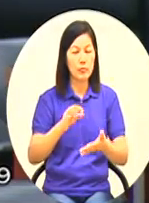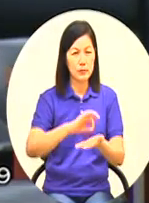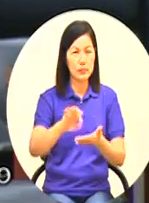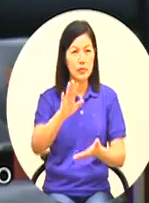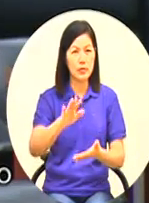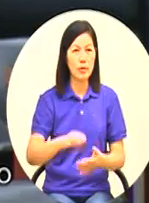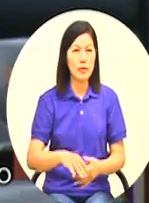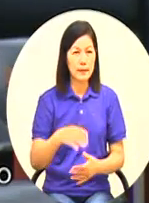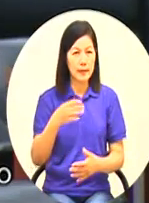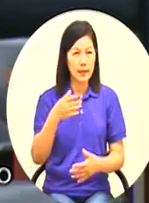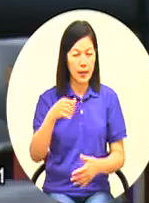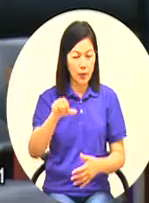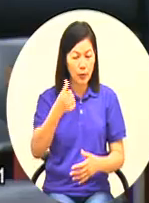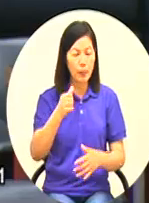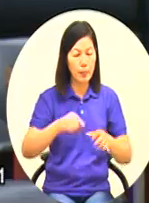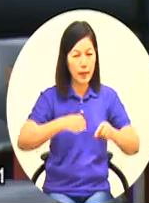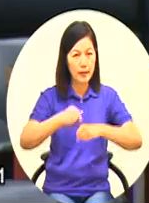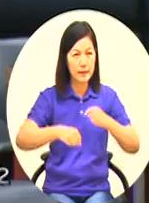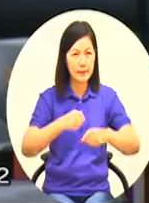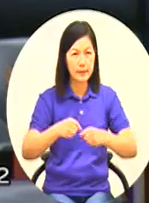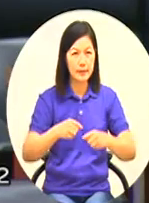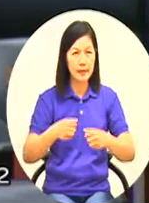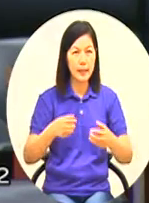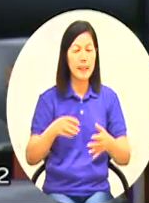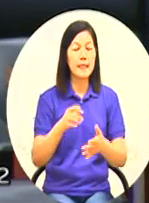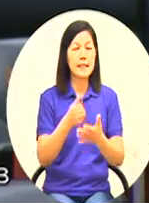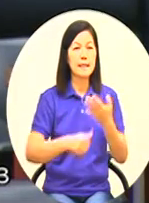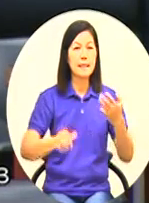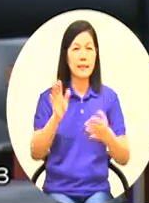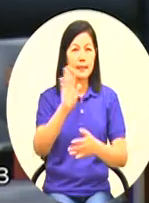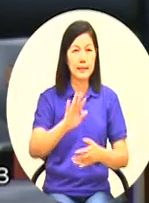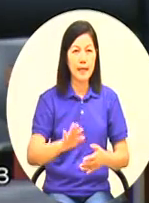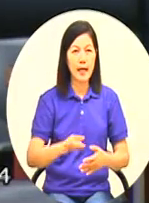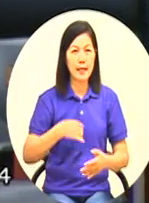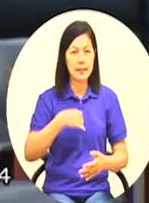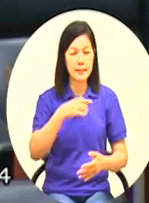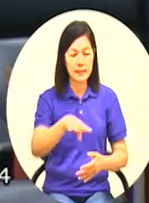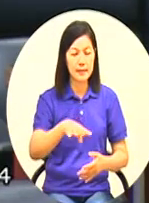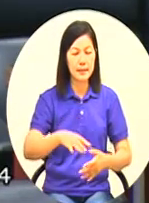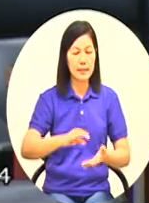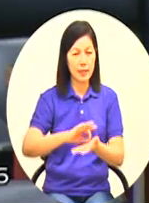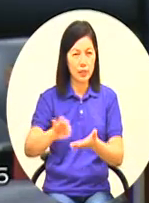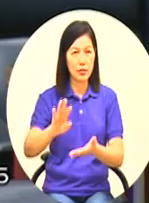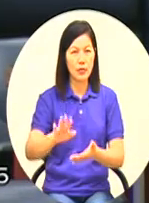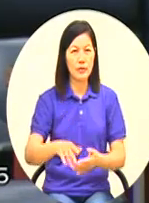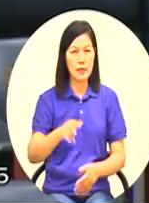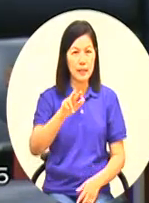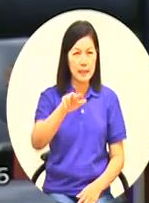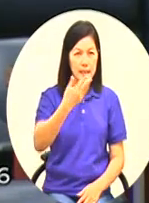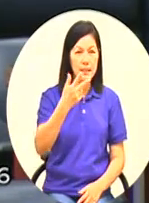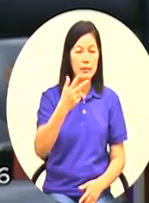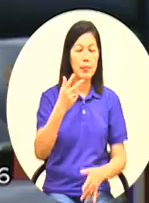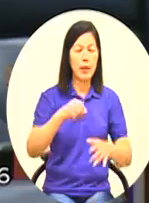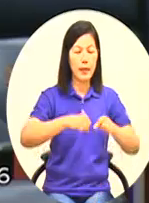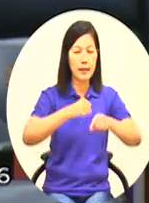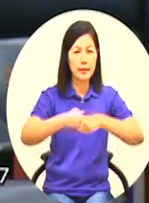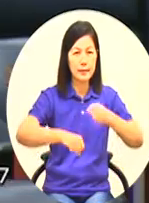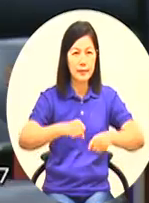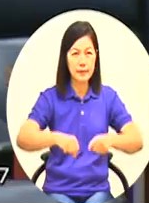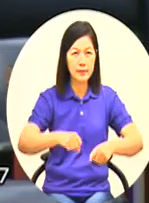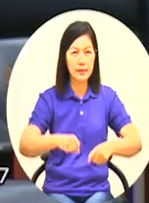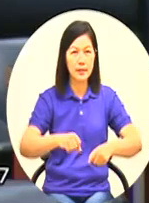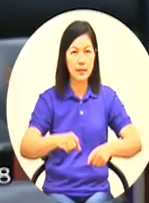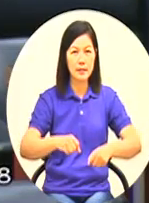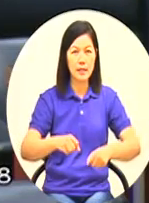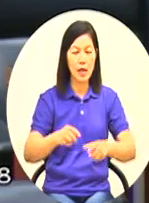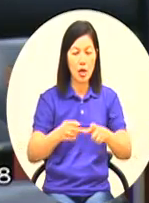年生态交通庆典使用哦，那其余700台就以公开标